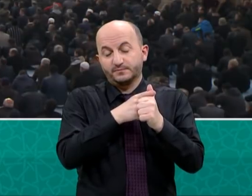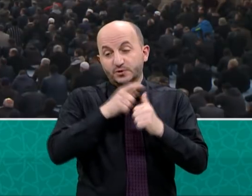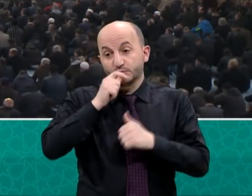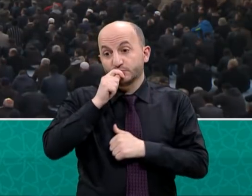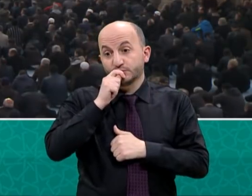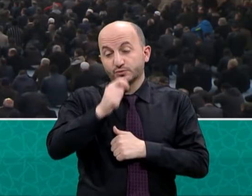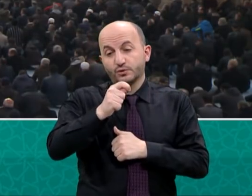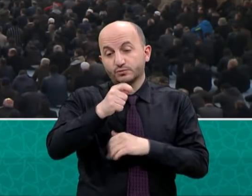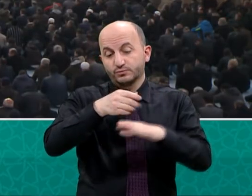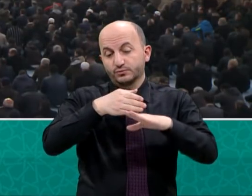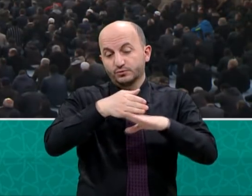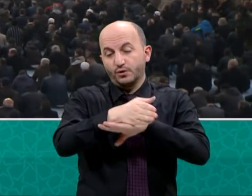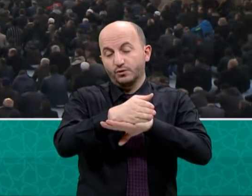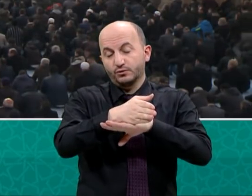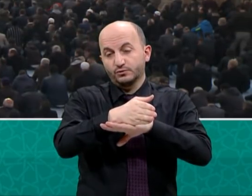Sözümüzde doğruluk.